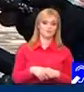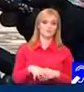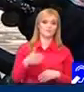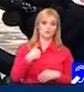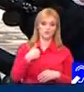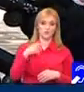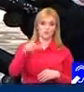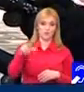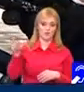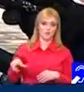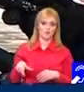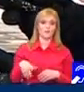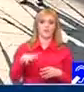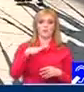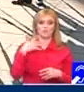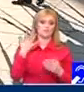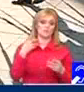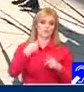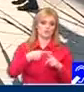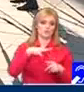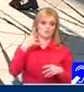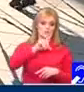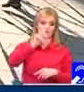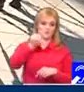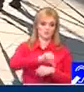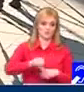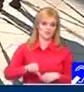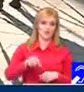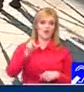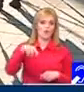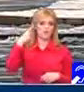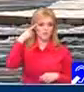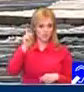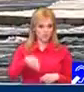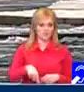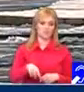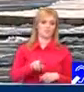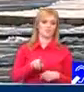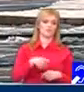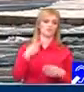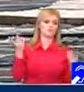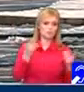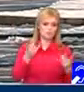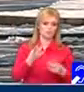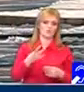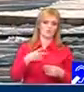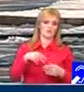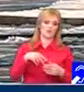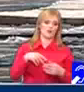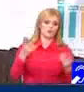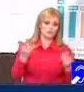din populația țării care nu se află în țară. Deși știu importanța fiecărui vot, oamenii sunt dezamăgiți și nepregătiți pentru un nou